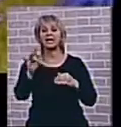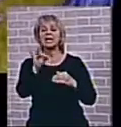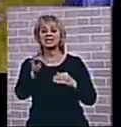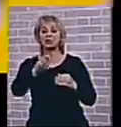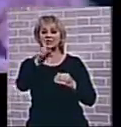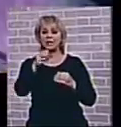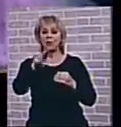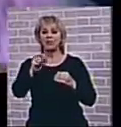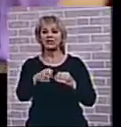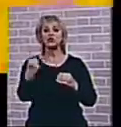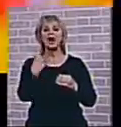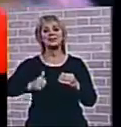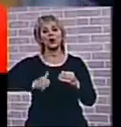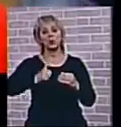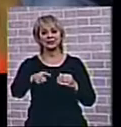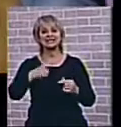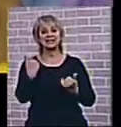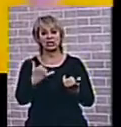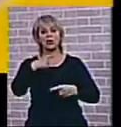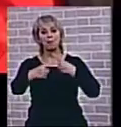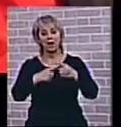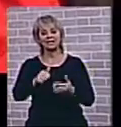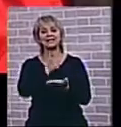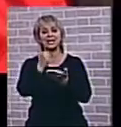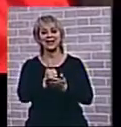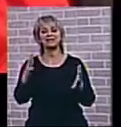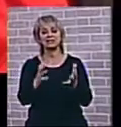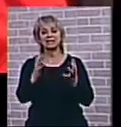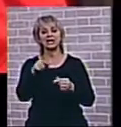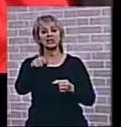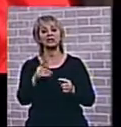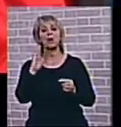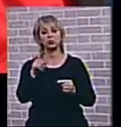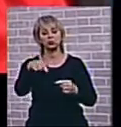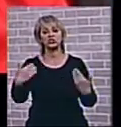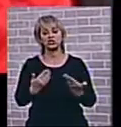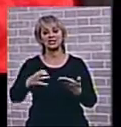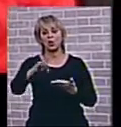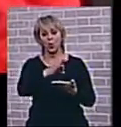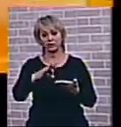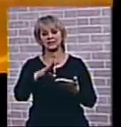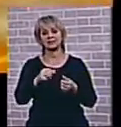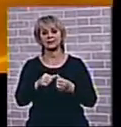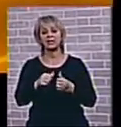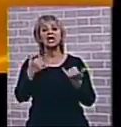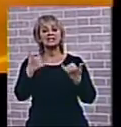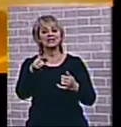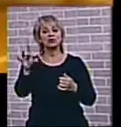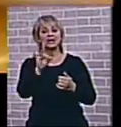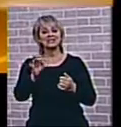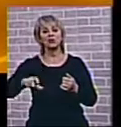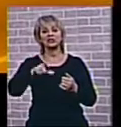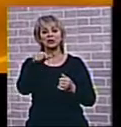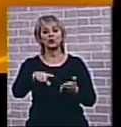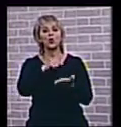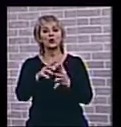Ростовский заповедник – еще одна гордость нынешнего поколения. И главное – сохранить его для будущих жителей области. Сегодня Ростов-на-Дону